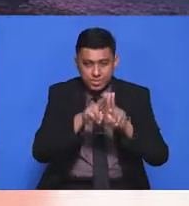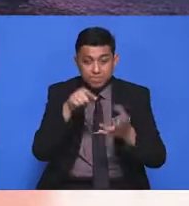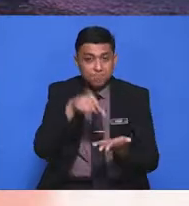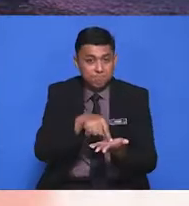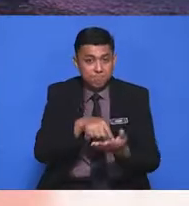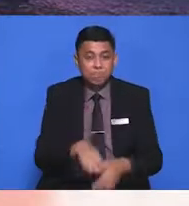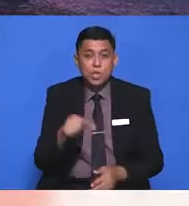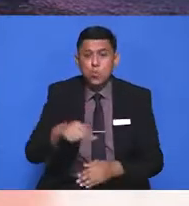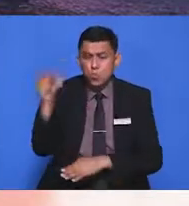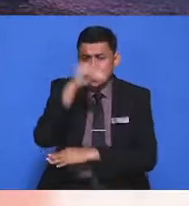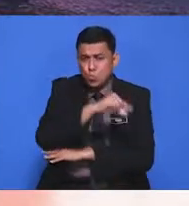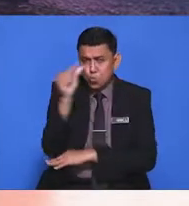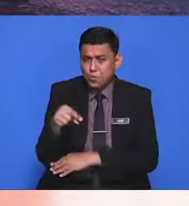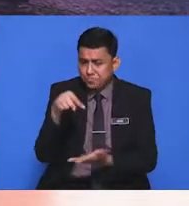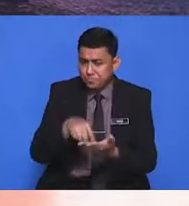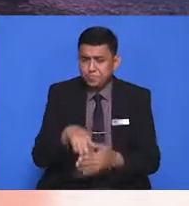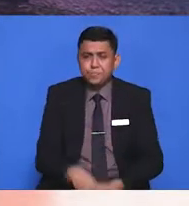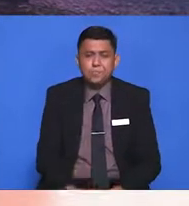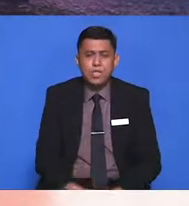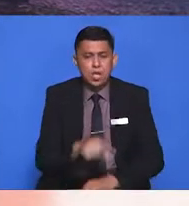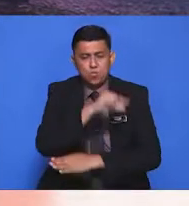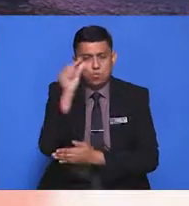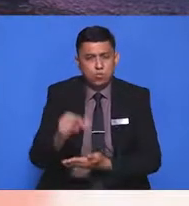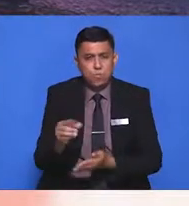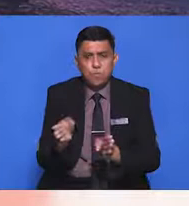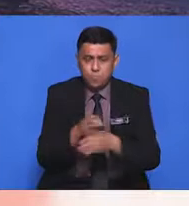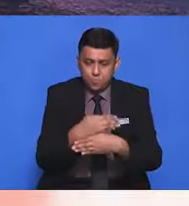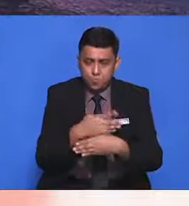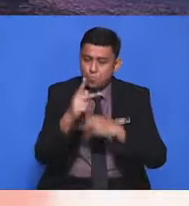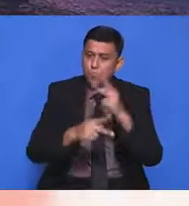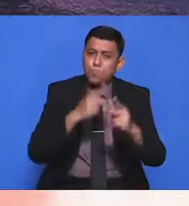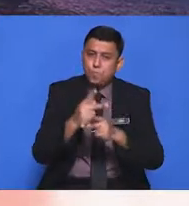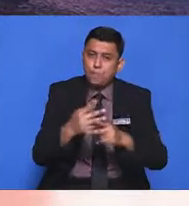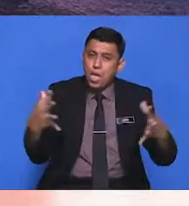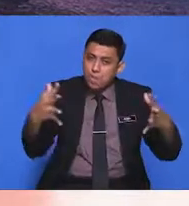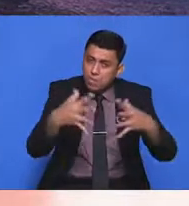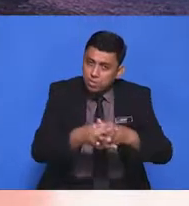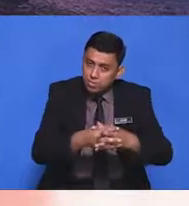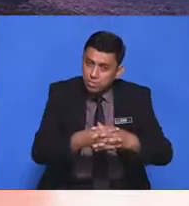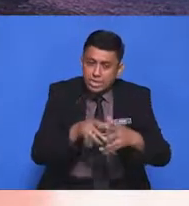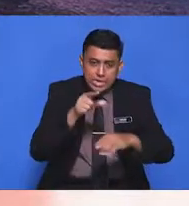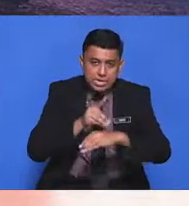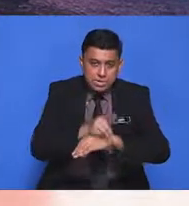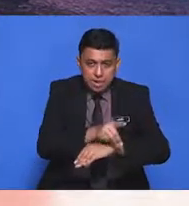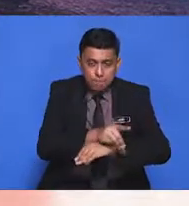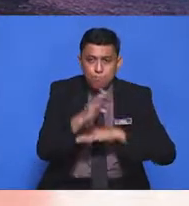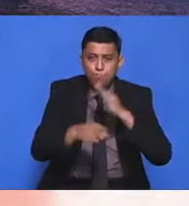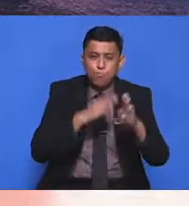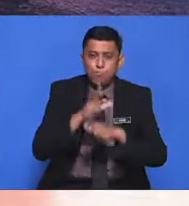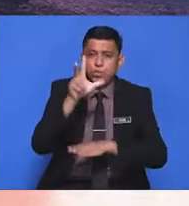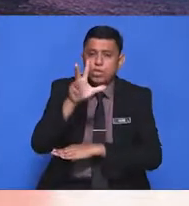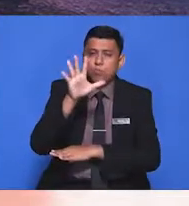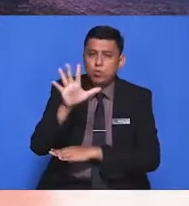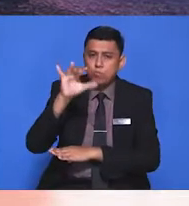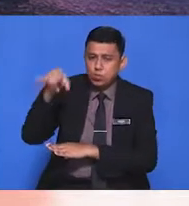Ciri utama Gunung Lipat Muda adalah gunung-gunung ini terbentuk daripada proses mampatan kerak bumi sejak 35 juta